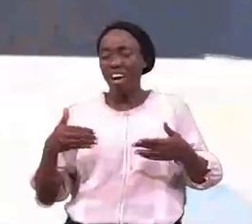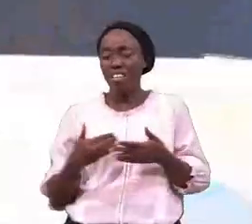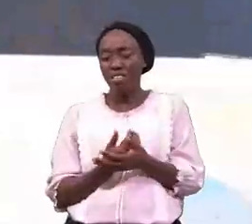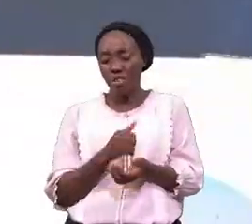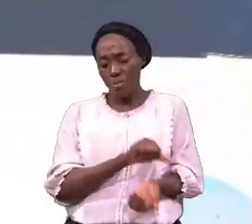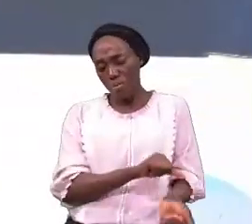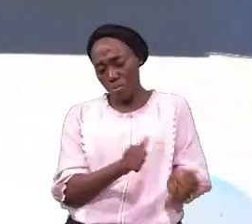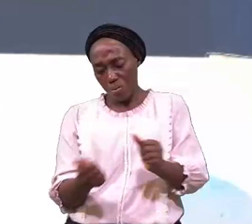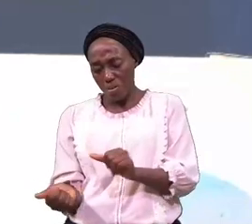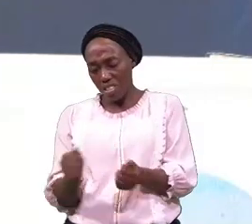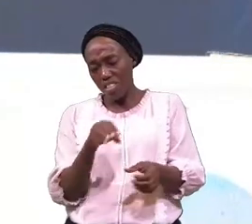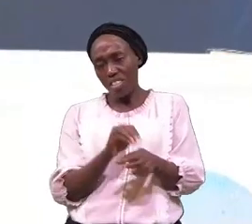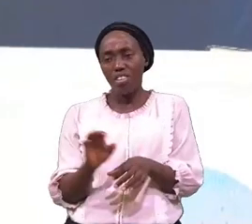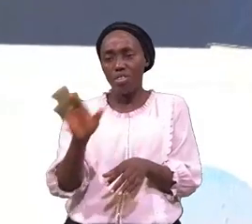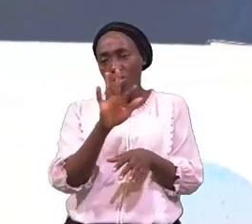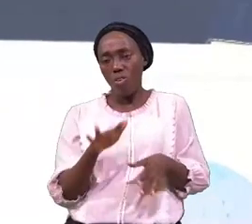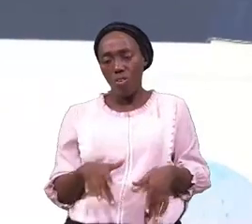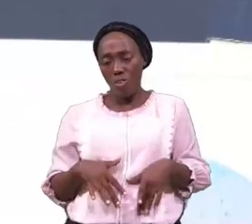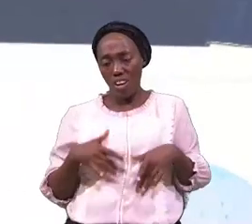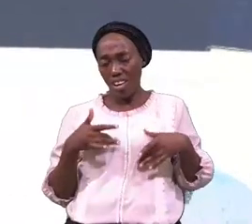Un nouveau baptême dans ta vie.